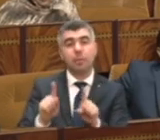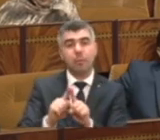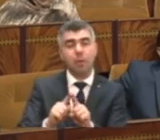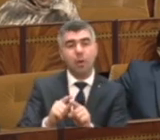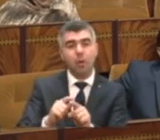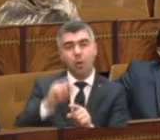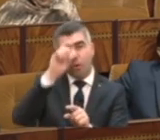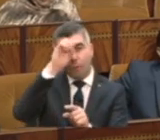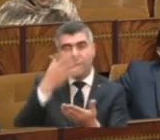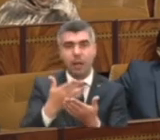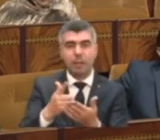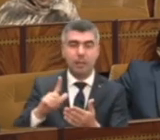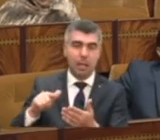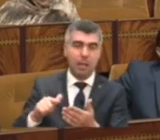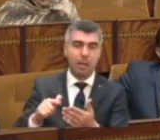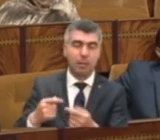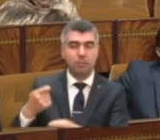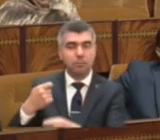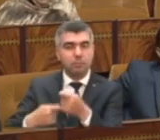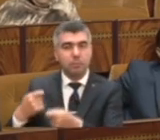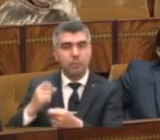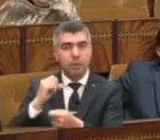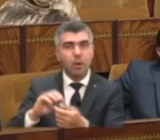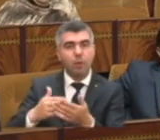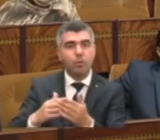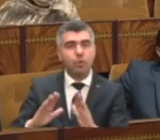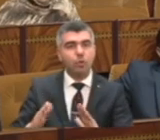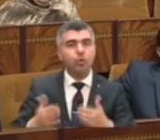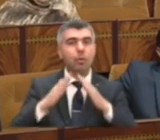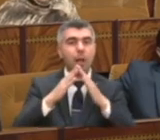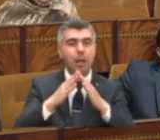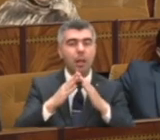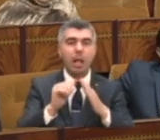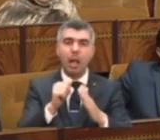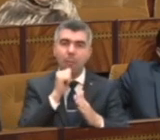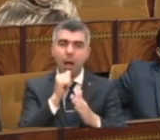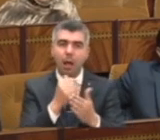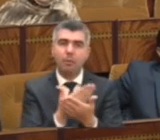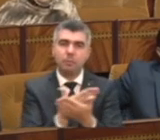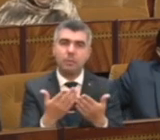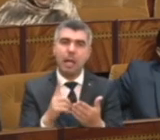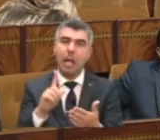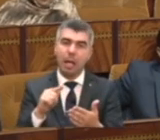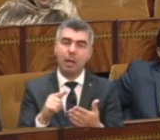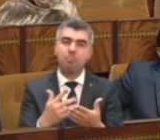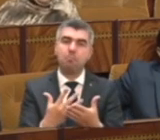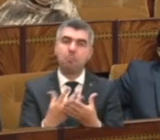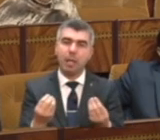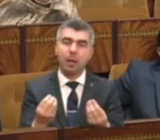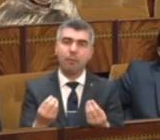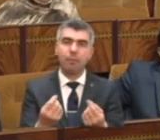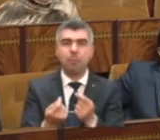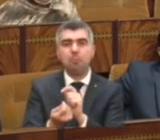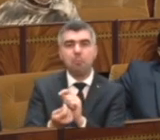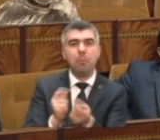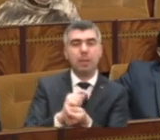الفوسفات، عندنا صناعة الهيدروجين من الماء. هذه كلها وسائل السيده الوزيره اللي تمكن